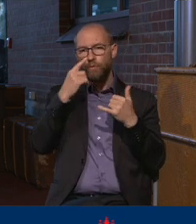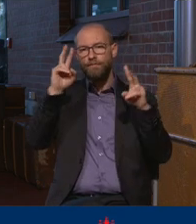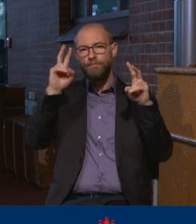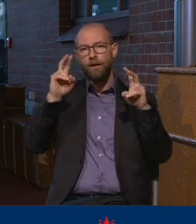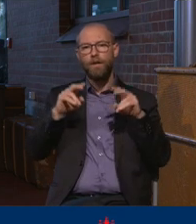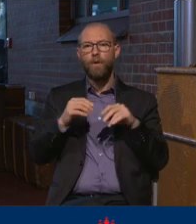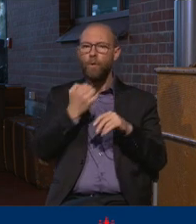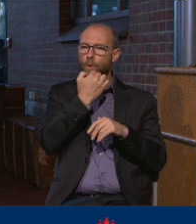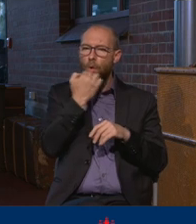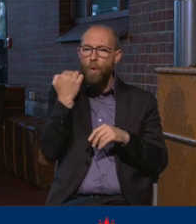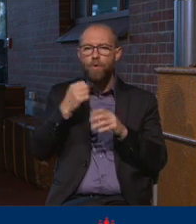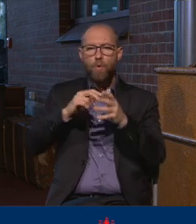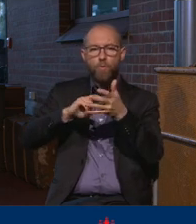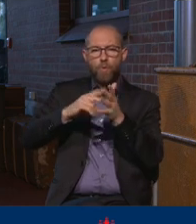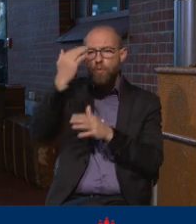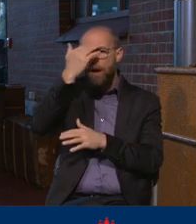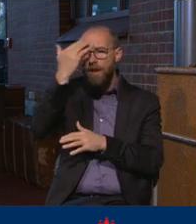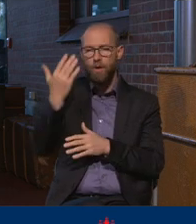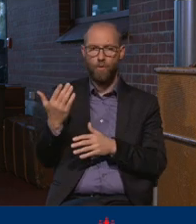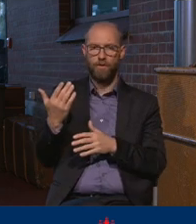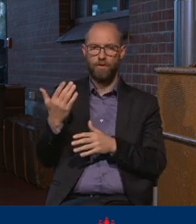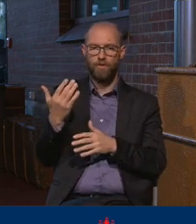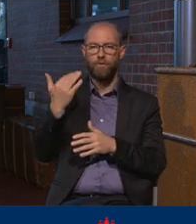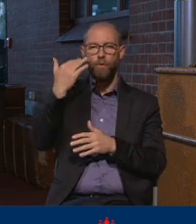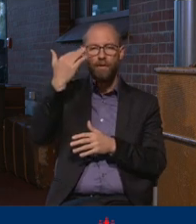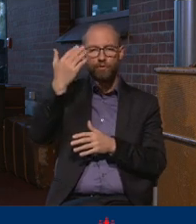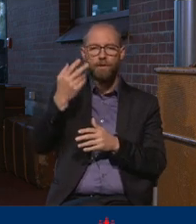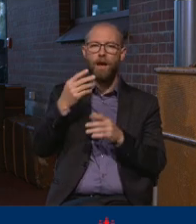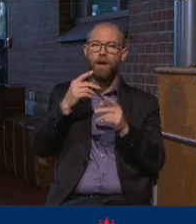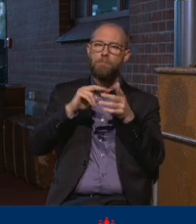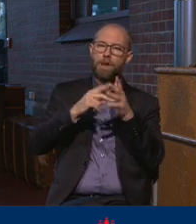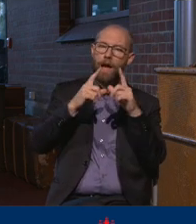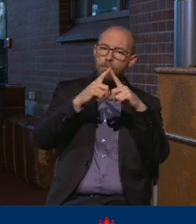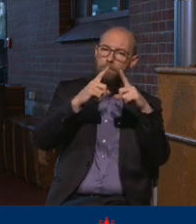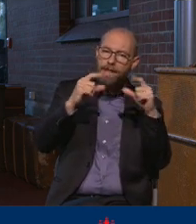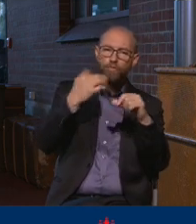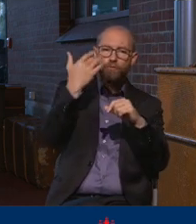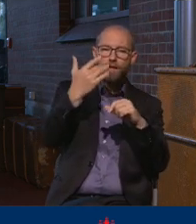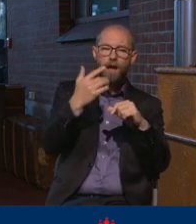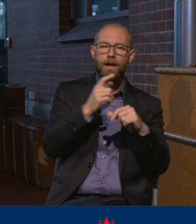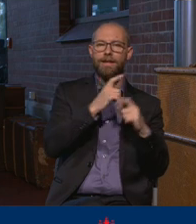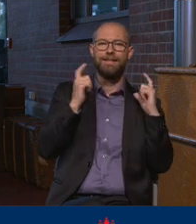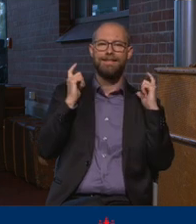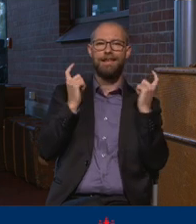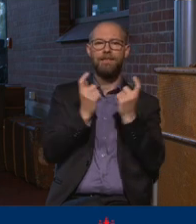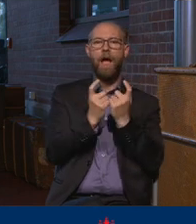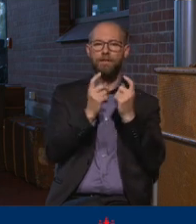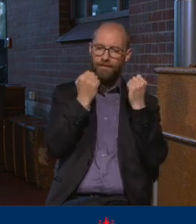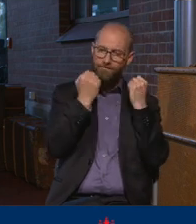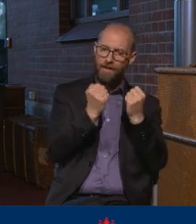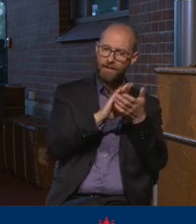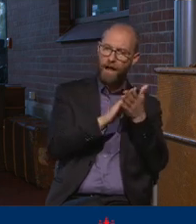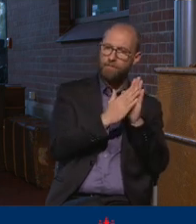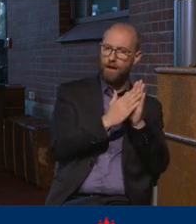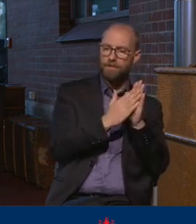die übersetzt werden in einen plan bild das dann noch mal vom senat fixiert wird was hinter dieser abstrakten